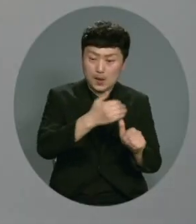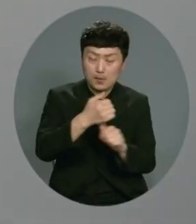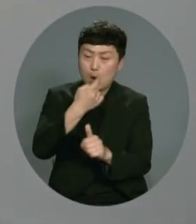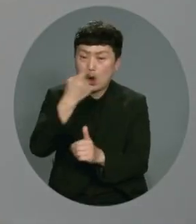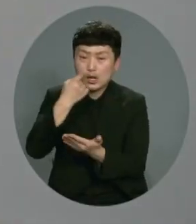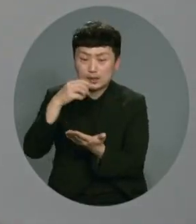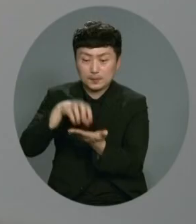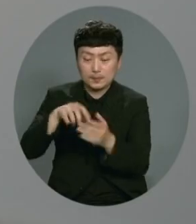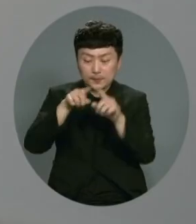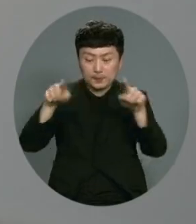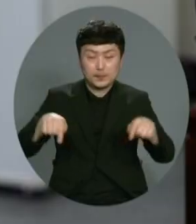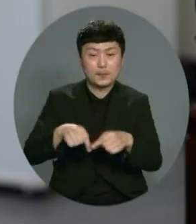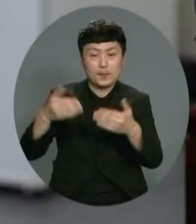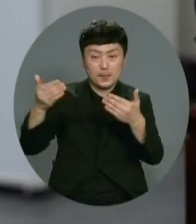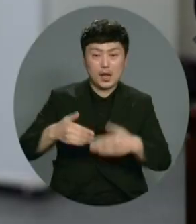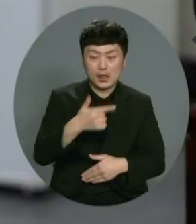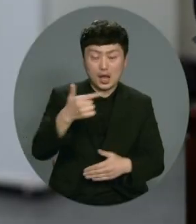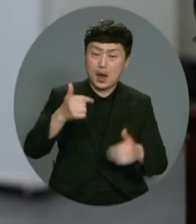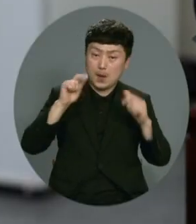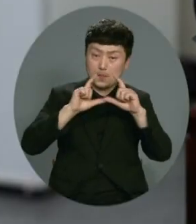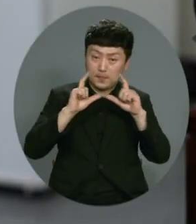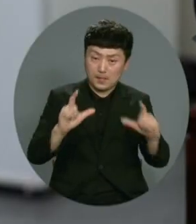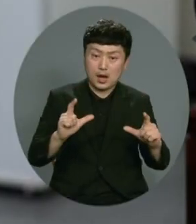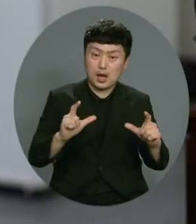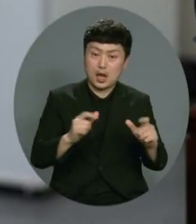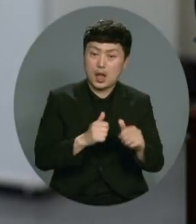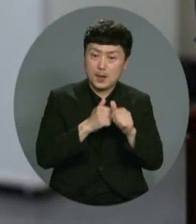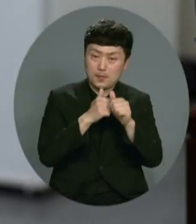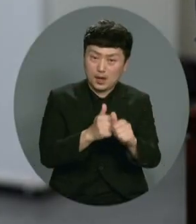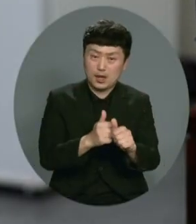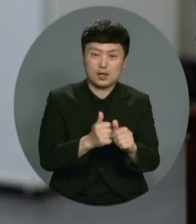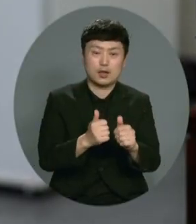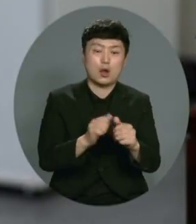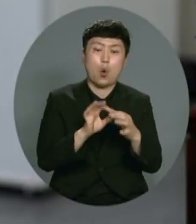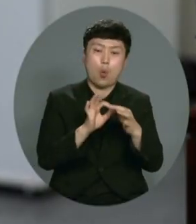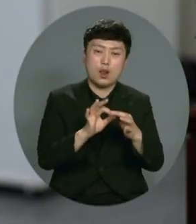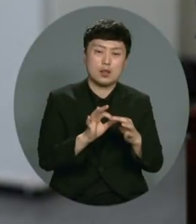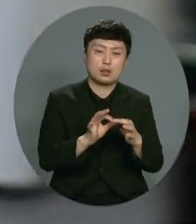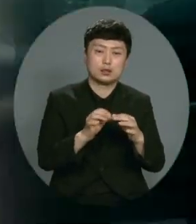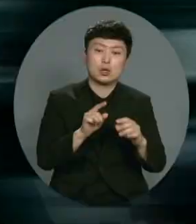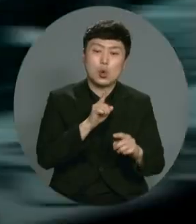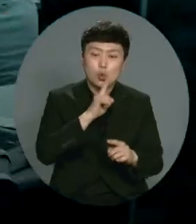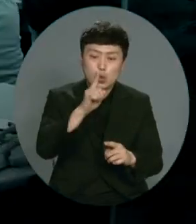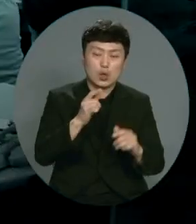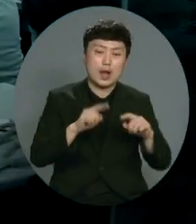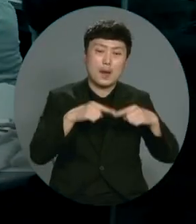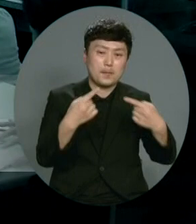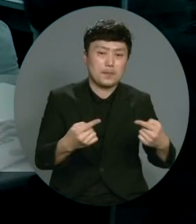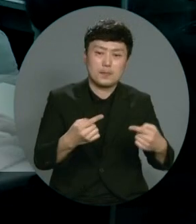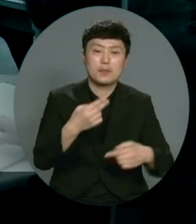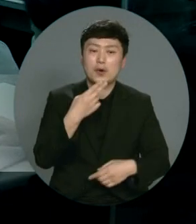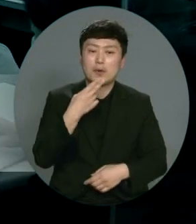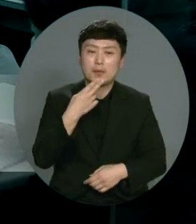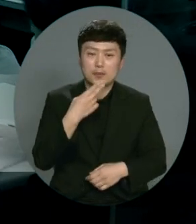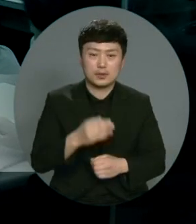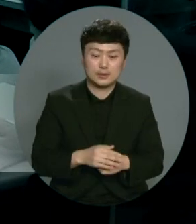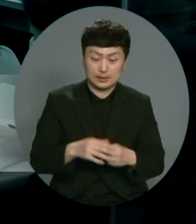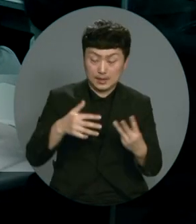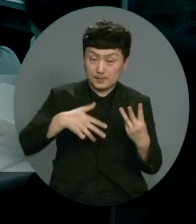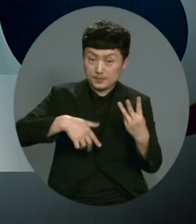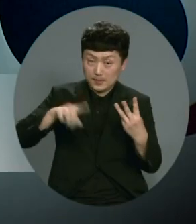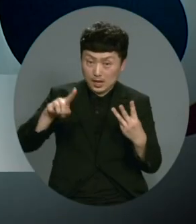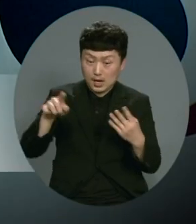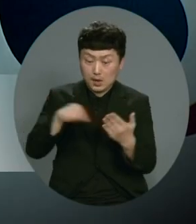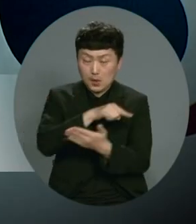받았습니다. 대법원 판결이 난 강제징용 관련 소송에 직접 참여하지는 않았습니다. 정부의 제3자 변제